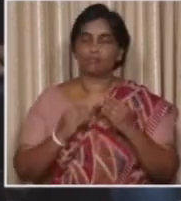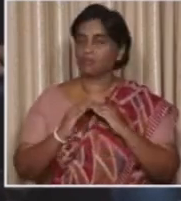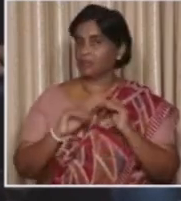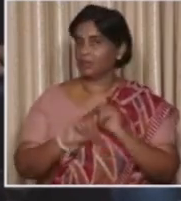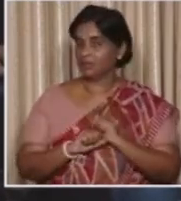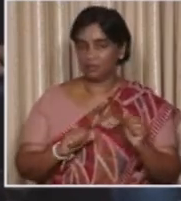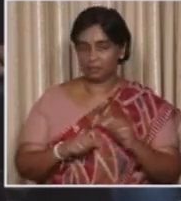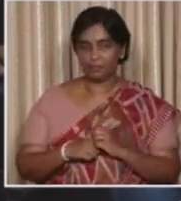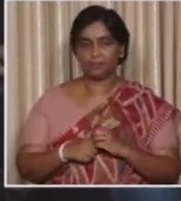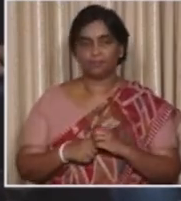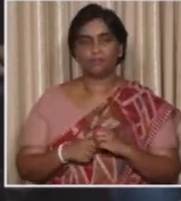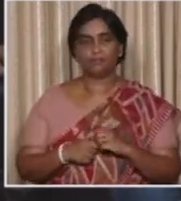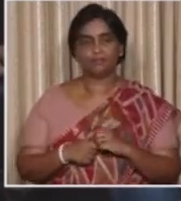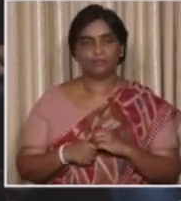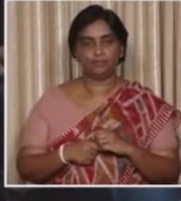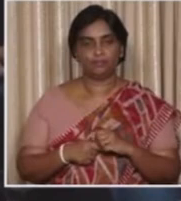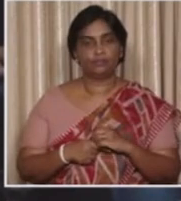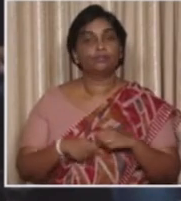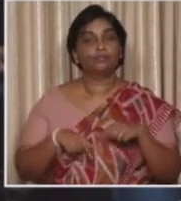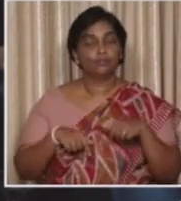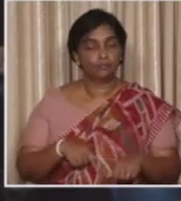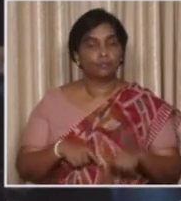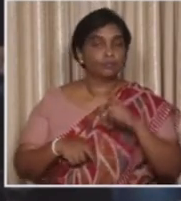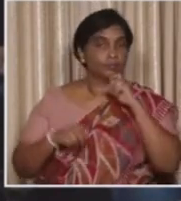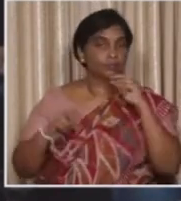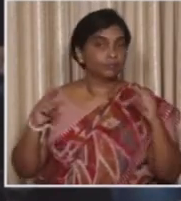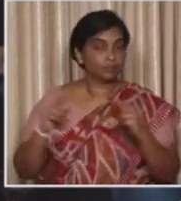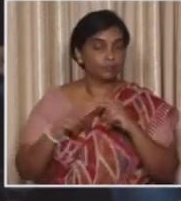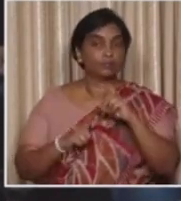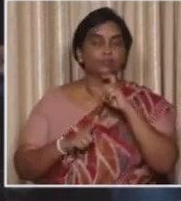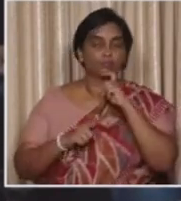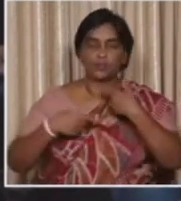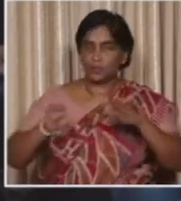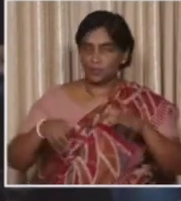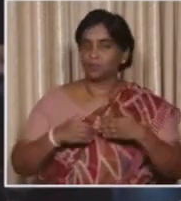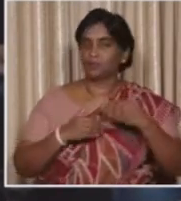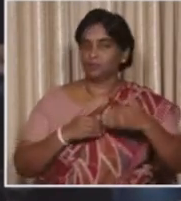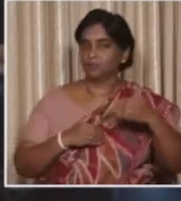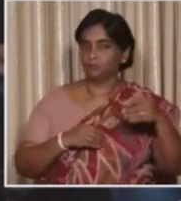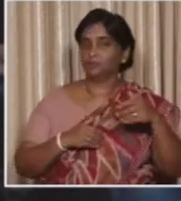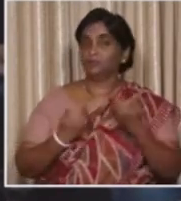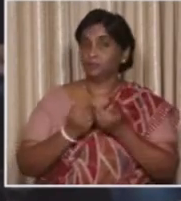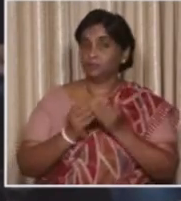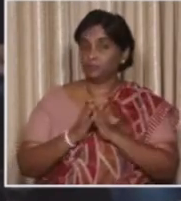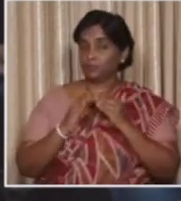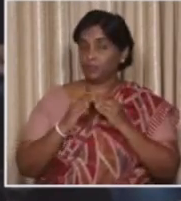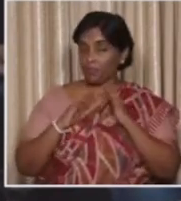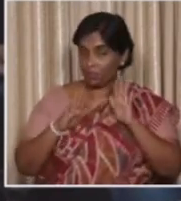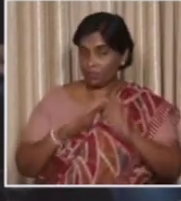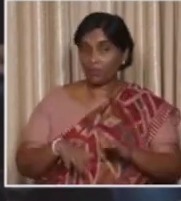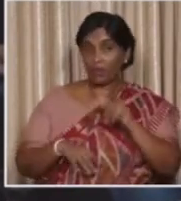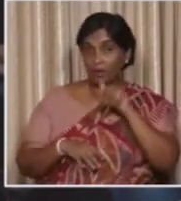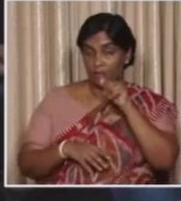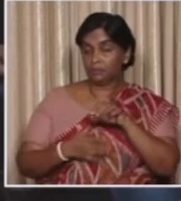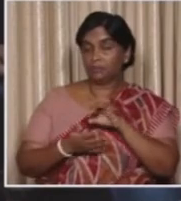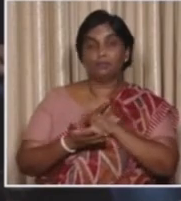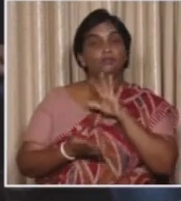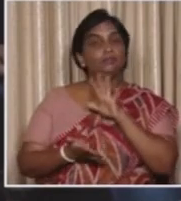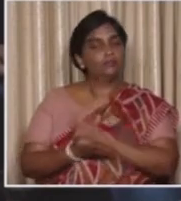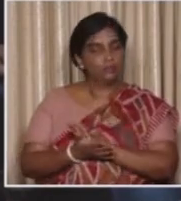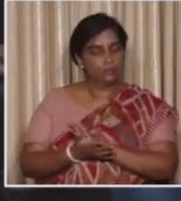නැහැ. මේ වෙනකොට ශ්‍රේෂ්ඨාධිකරණයේ නඩුවකුත් තියෙනු, තමන් ඉන්න තැන නිශ්චිතව සඳහන්